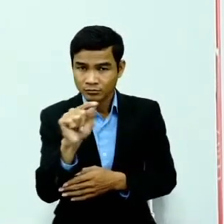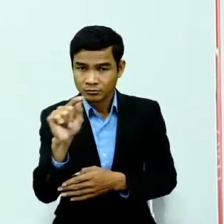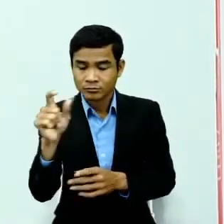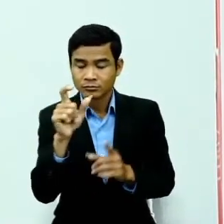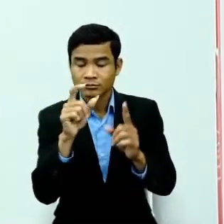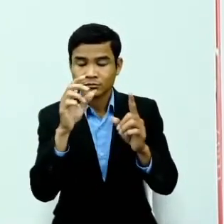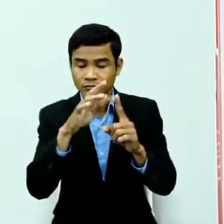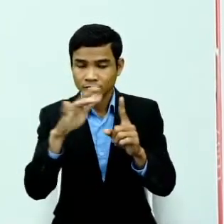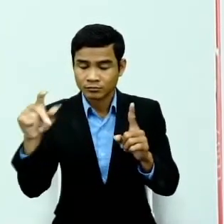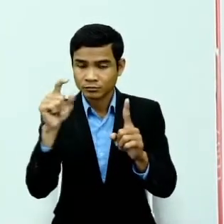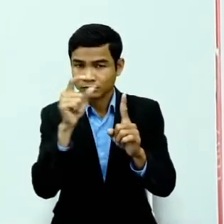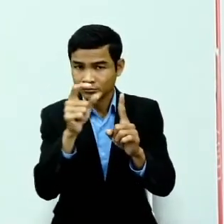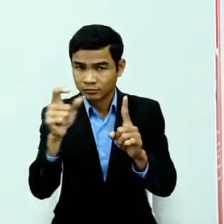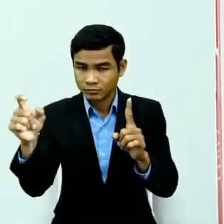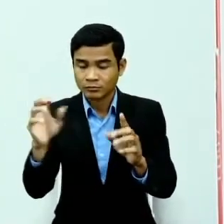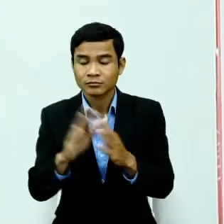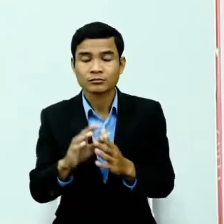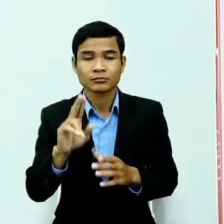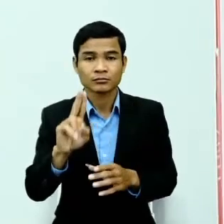sinh ca chừng ở ăn ở